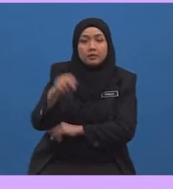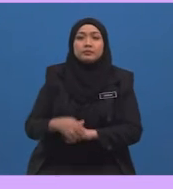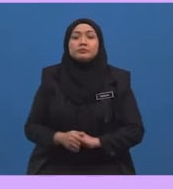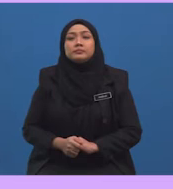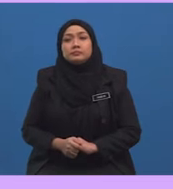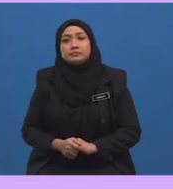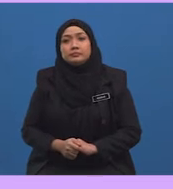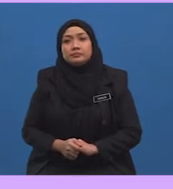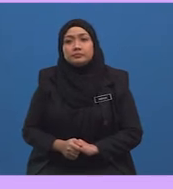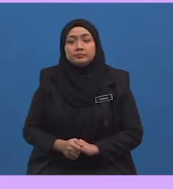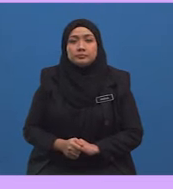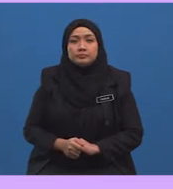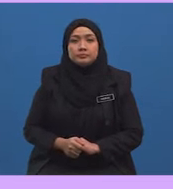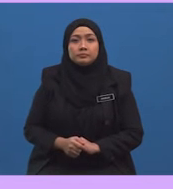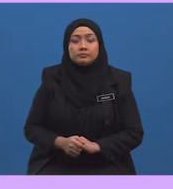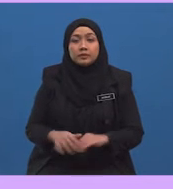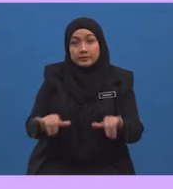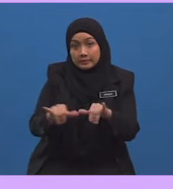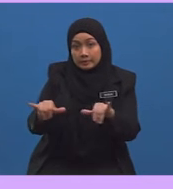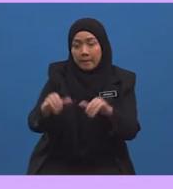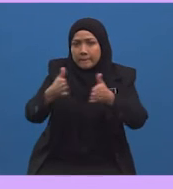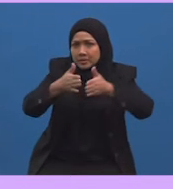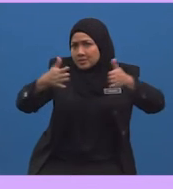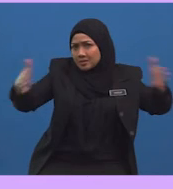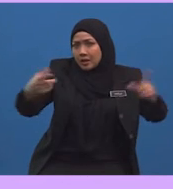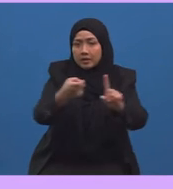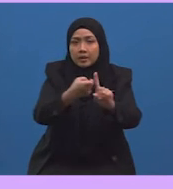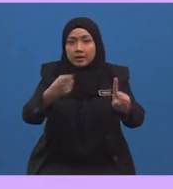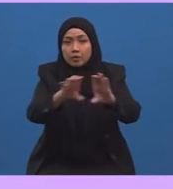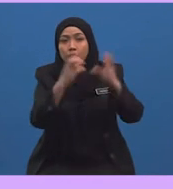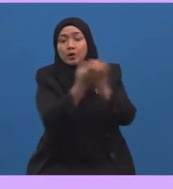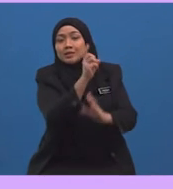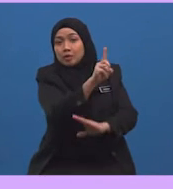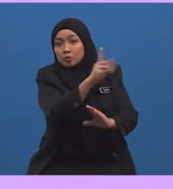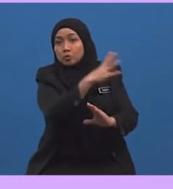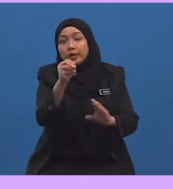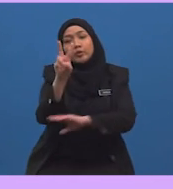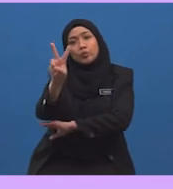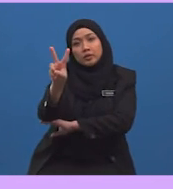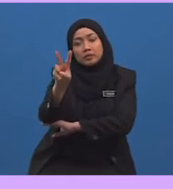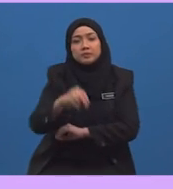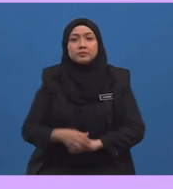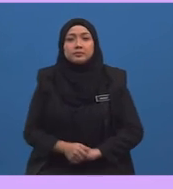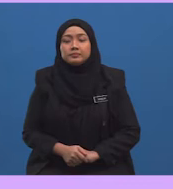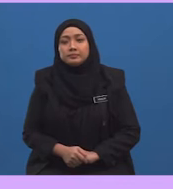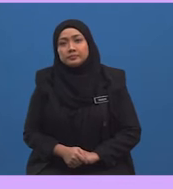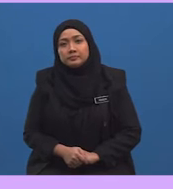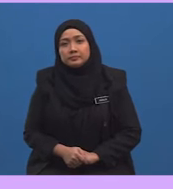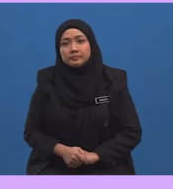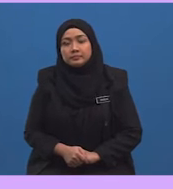tertiar biasanya lebih besar daripada pengguna primer dan pengguna sekunder.